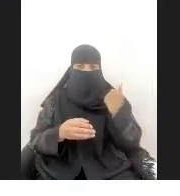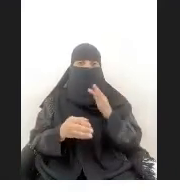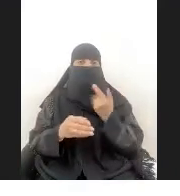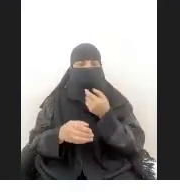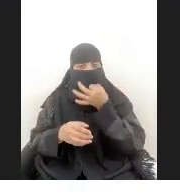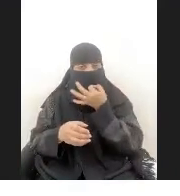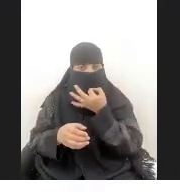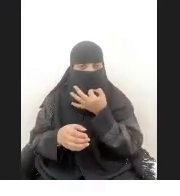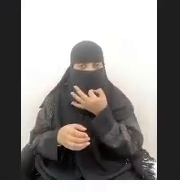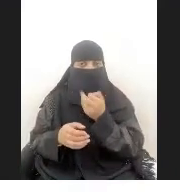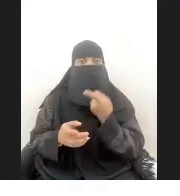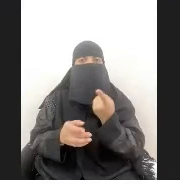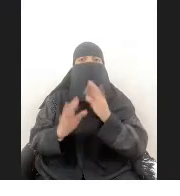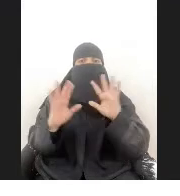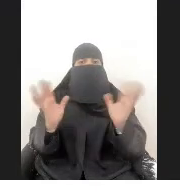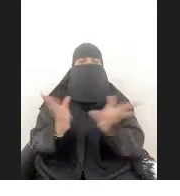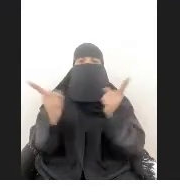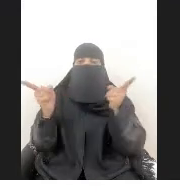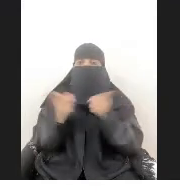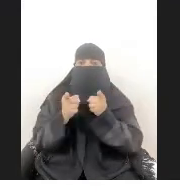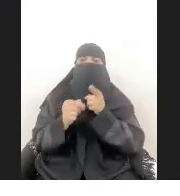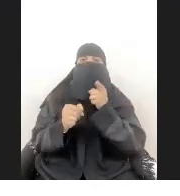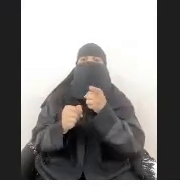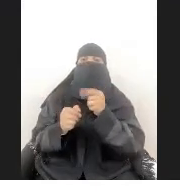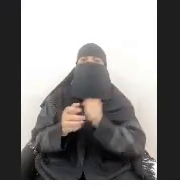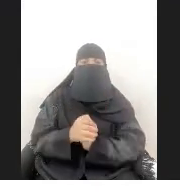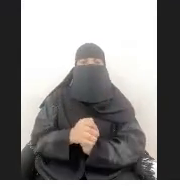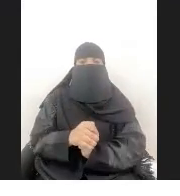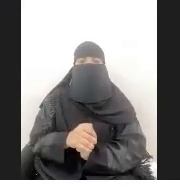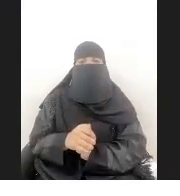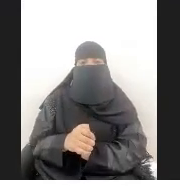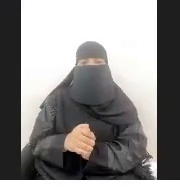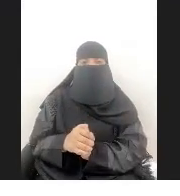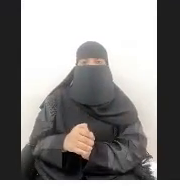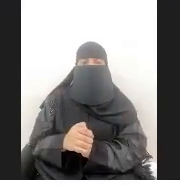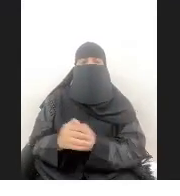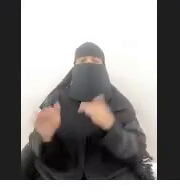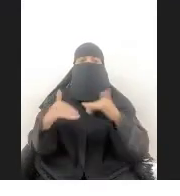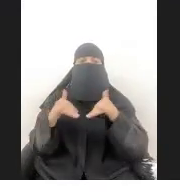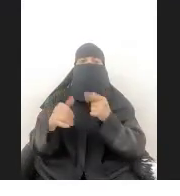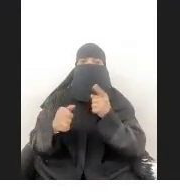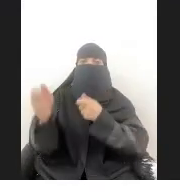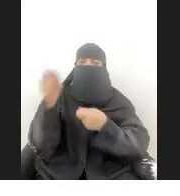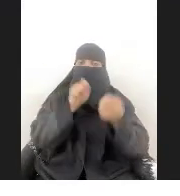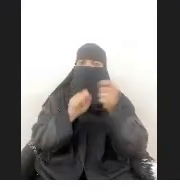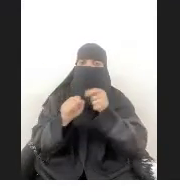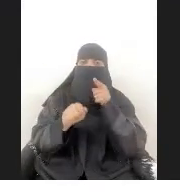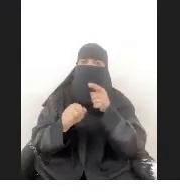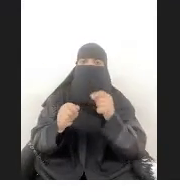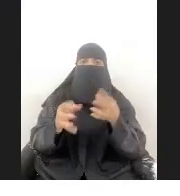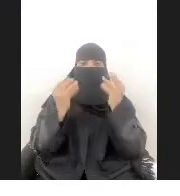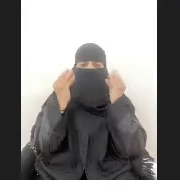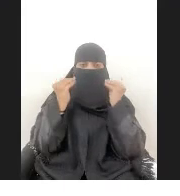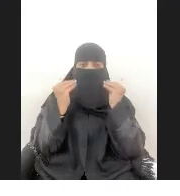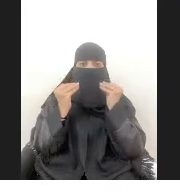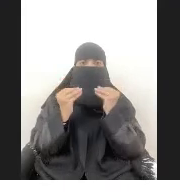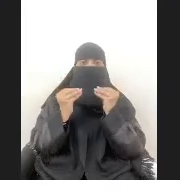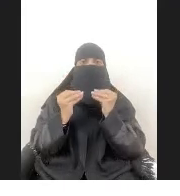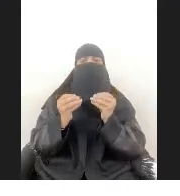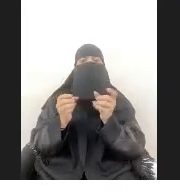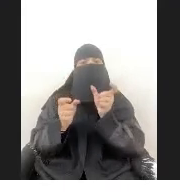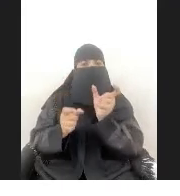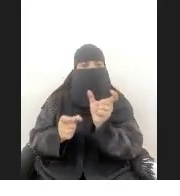يعني كل خلاصة ما ذكر قبل ذلك في طريقة اللي هو تصميم هذا المحتوى. تتضمن قطع صغيرة مثل ما